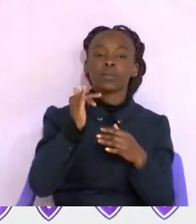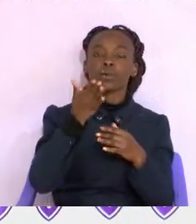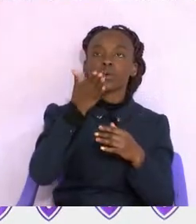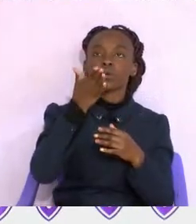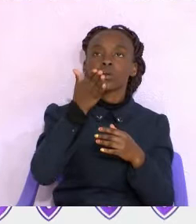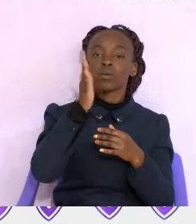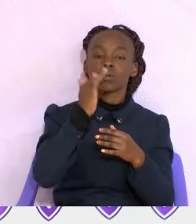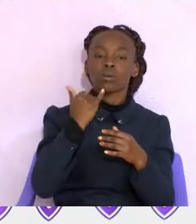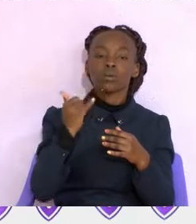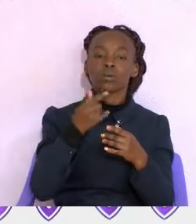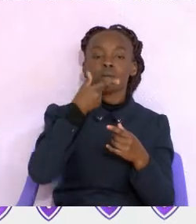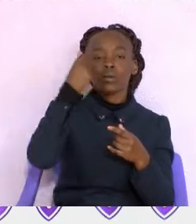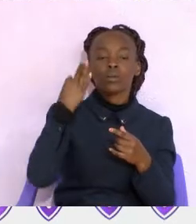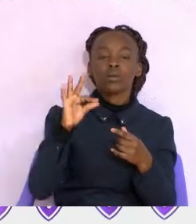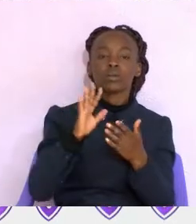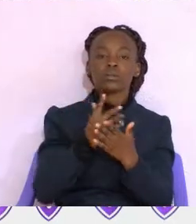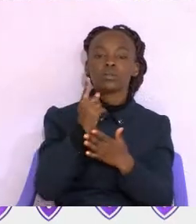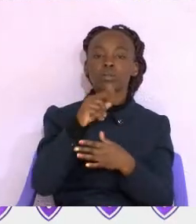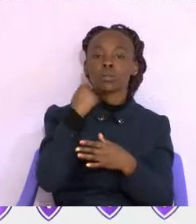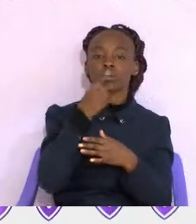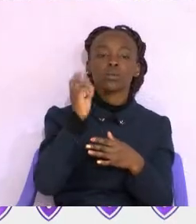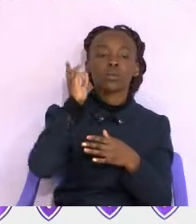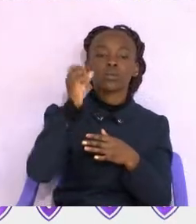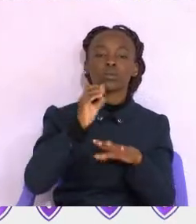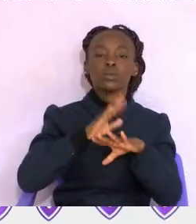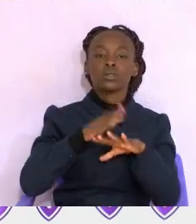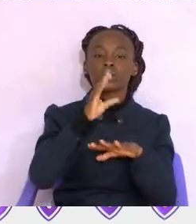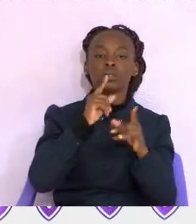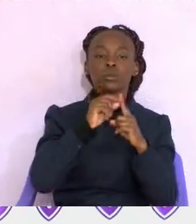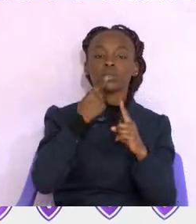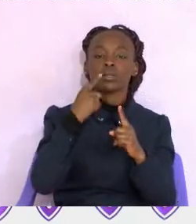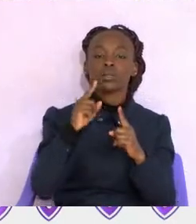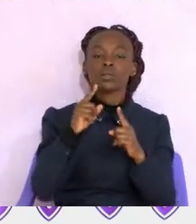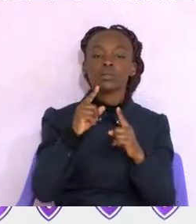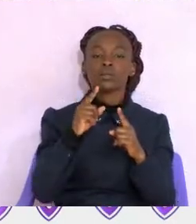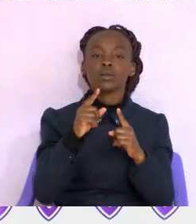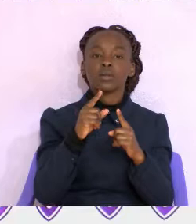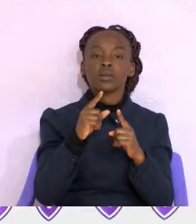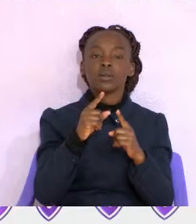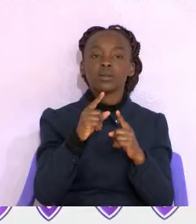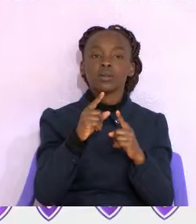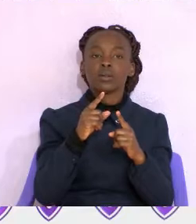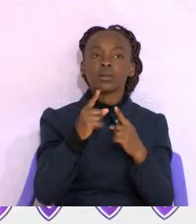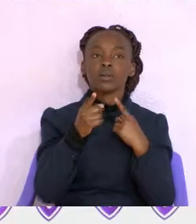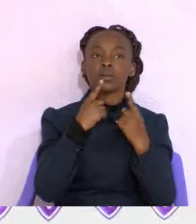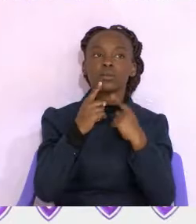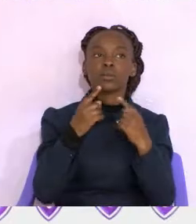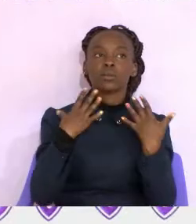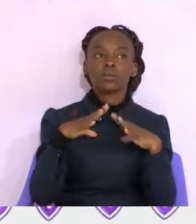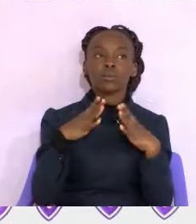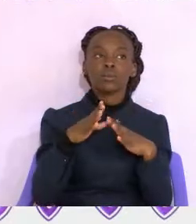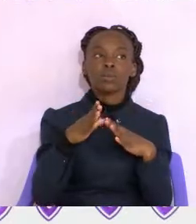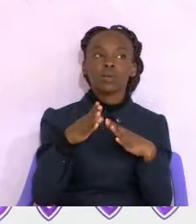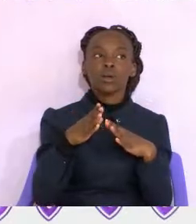aliyekuwa mahala pale. Na maandiko inasema aliwaambia watu kuweni na, yani muwe na,